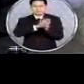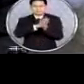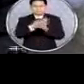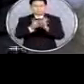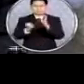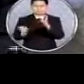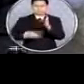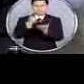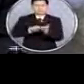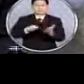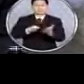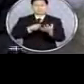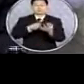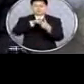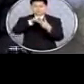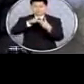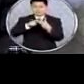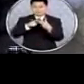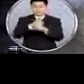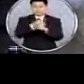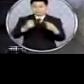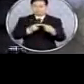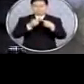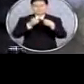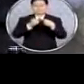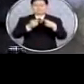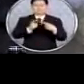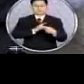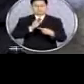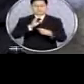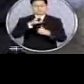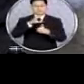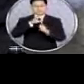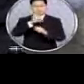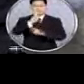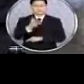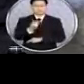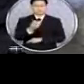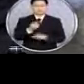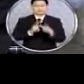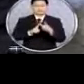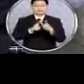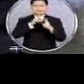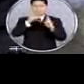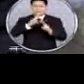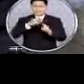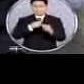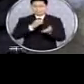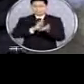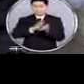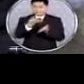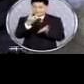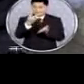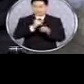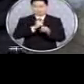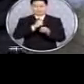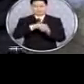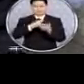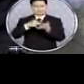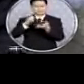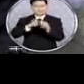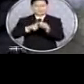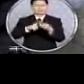核家园。而三个前提条件，第一个是不限电，第二是电价要合理化，第三呢